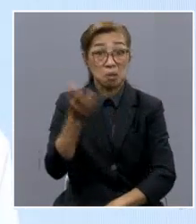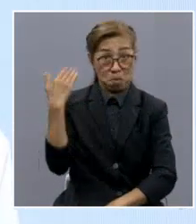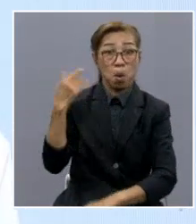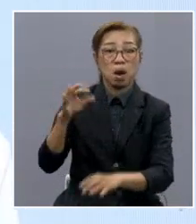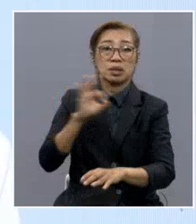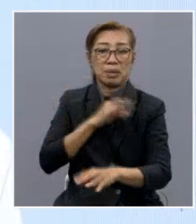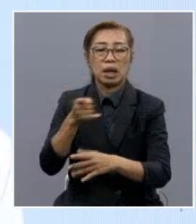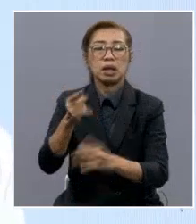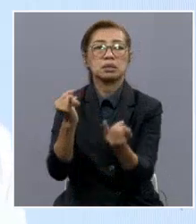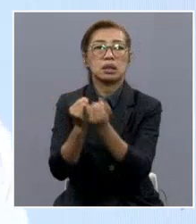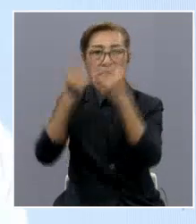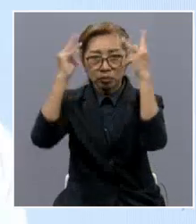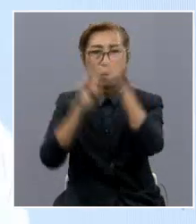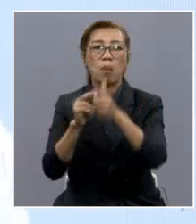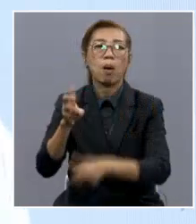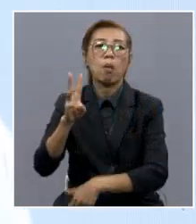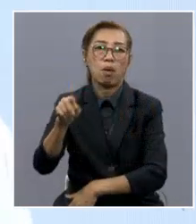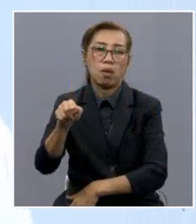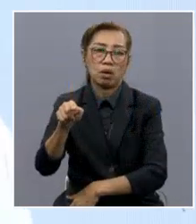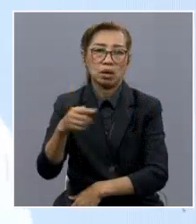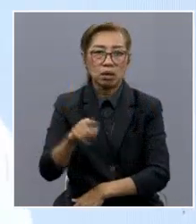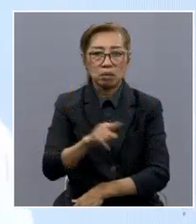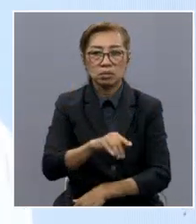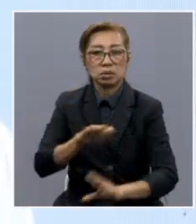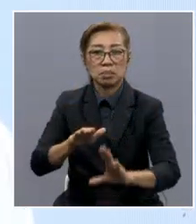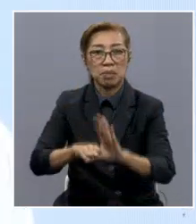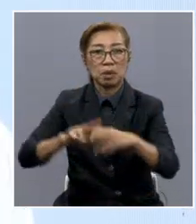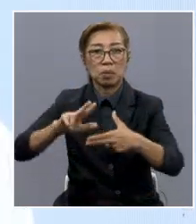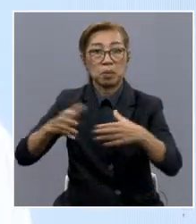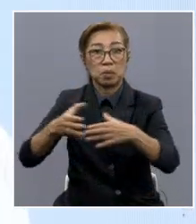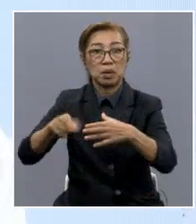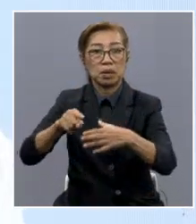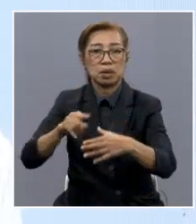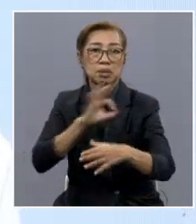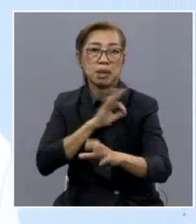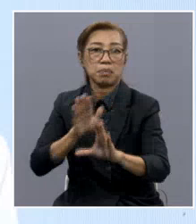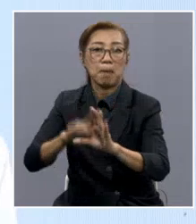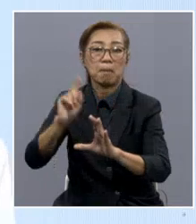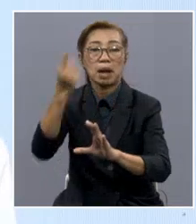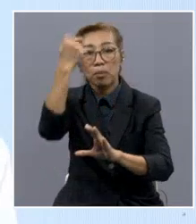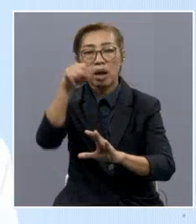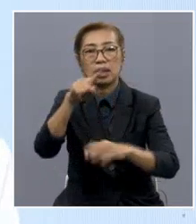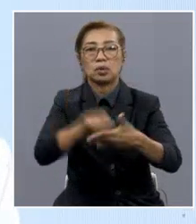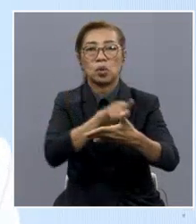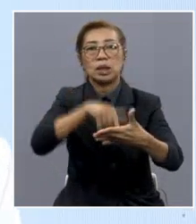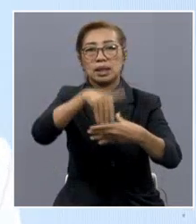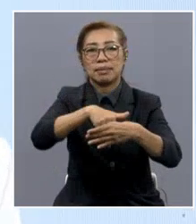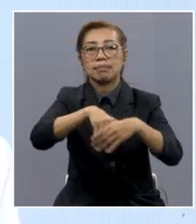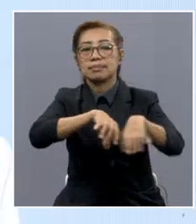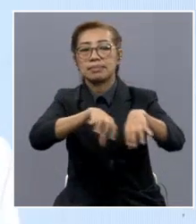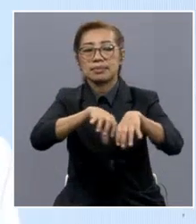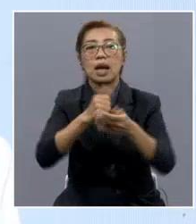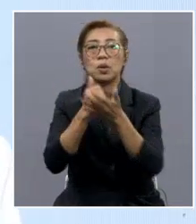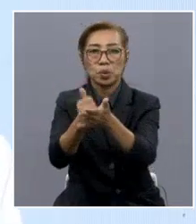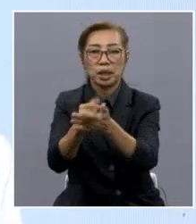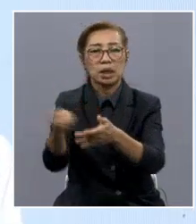กับพลเอกประวิตรนี่แหละนะครับตามรายงานก็คือกลับมาเพื่อที่จะช่วยพลเอกประวิตรสู้ศึกเลือกตั้งก็คาดว่าจะเข้ารับตำแหน่งประธานที่ปรึกษ